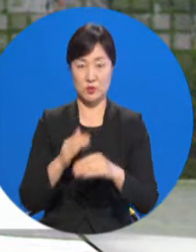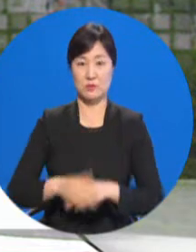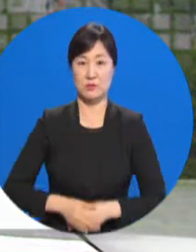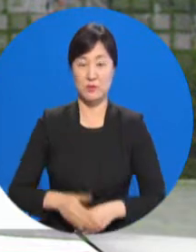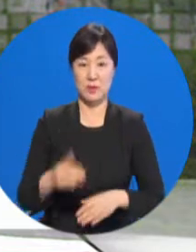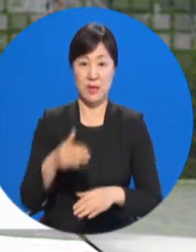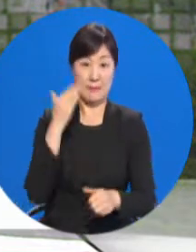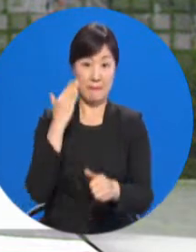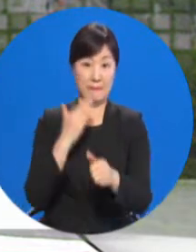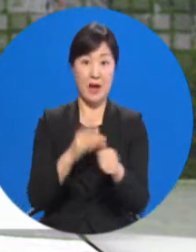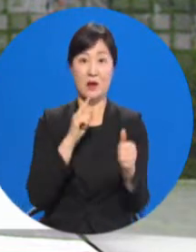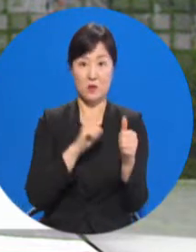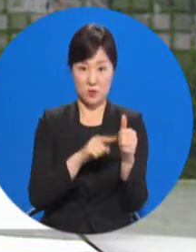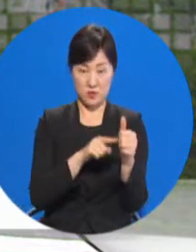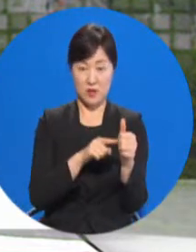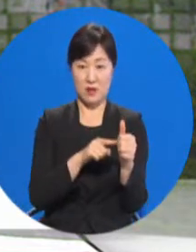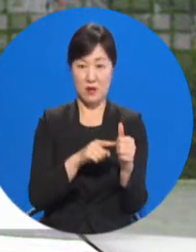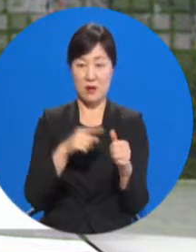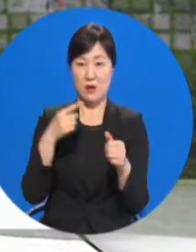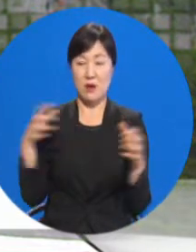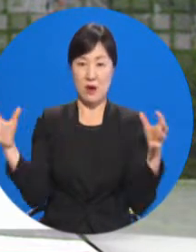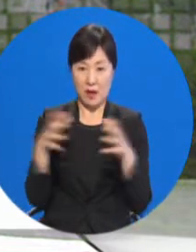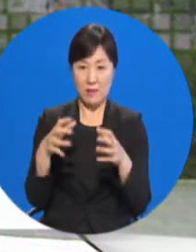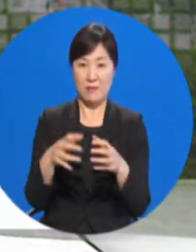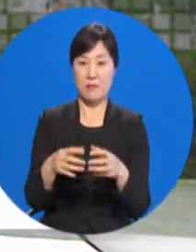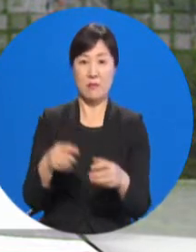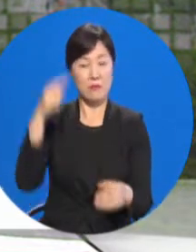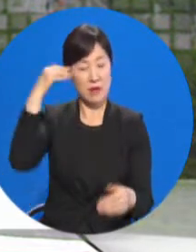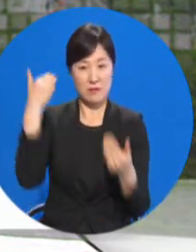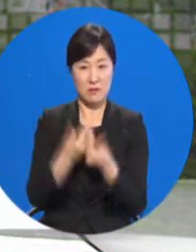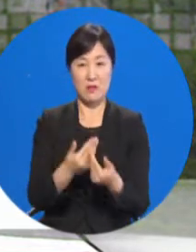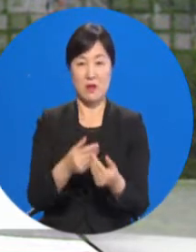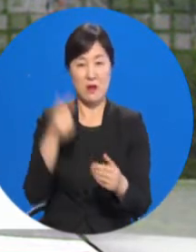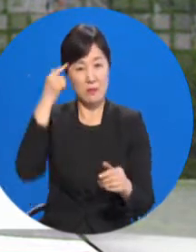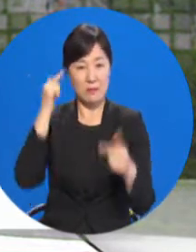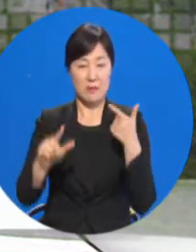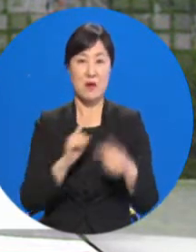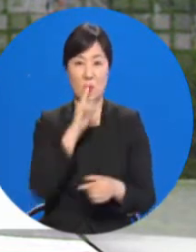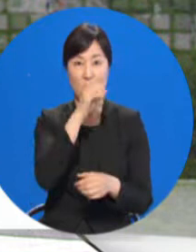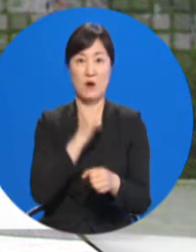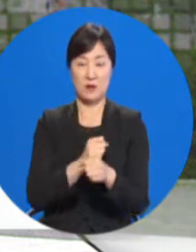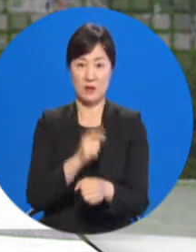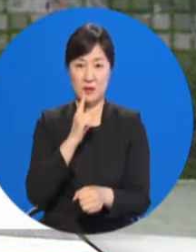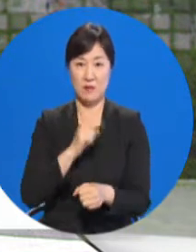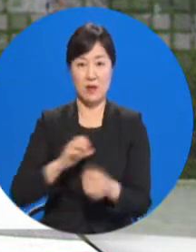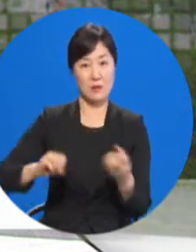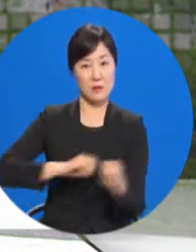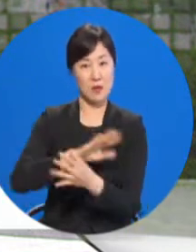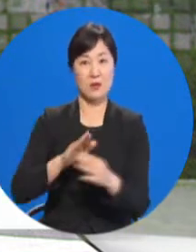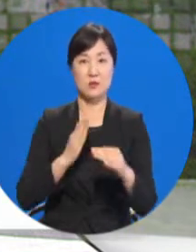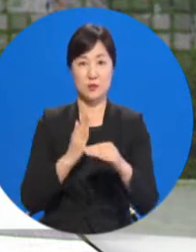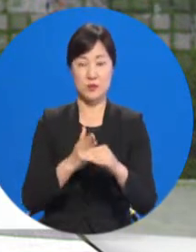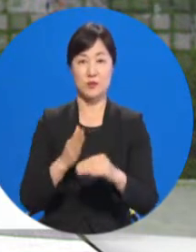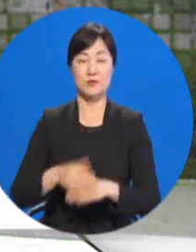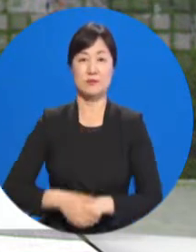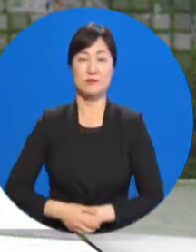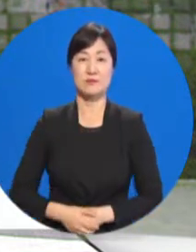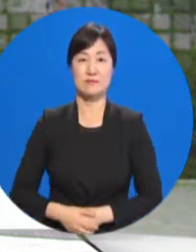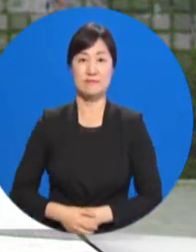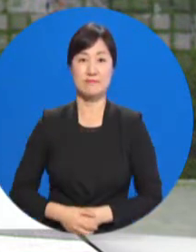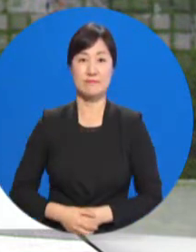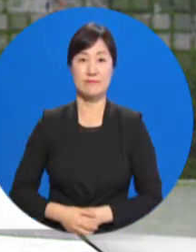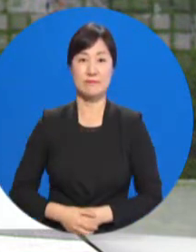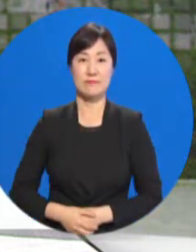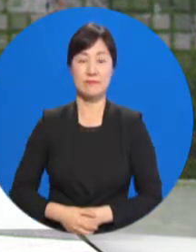해임된 총장은 물론 교수들까지 법적 대응도 불사한다는 강경한 입장이어서 파장이 커질 것으로 보입니다. 오늘 첫 뉴스